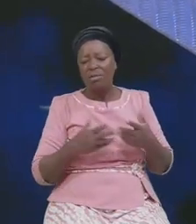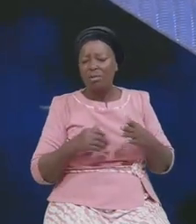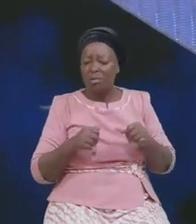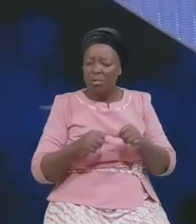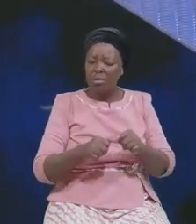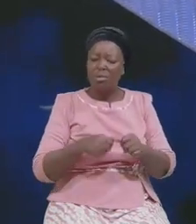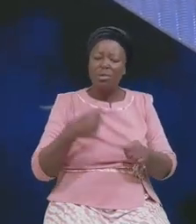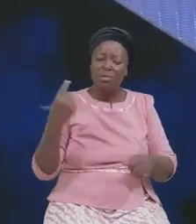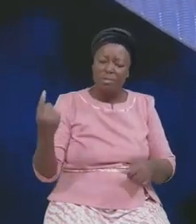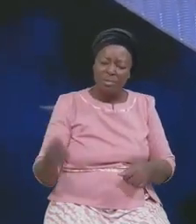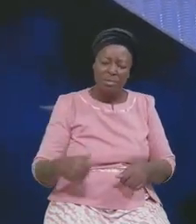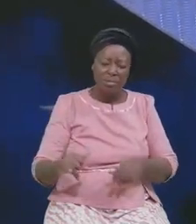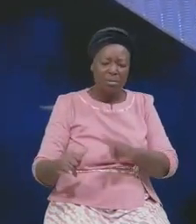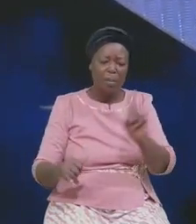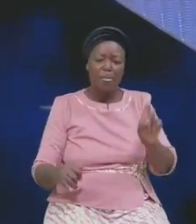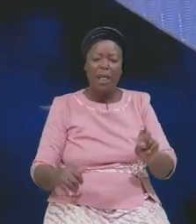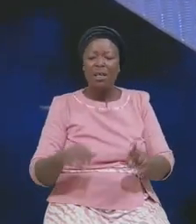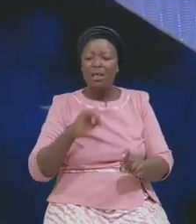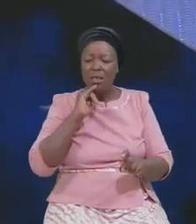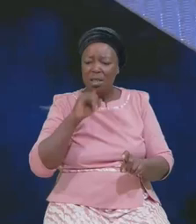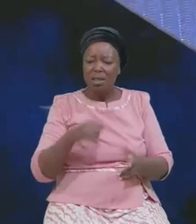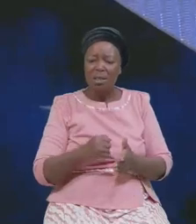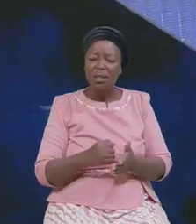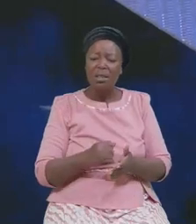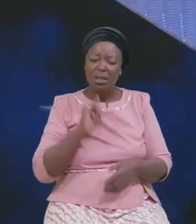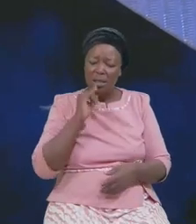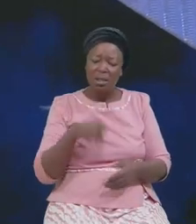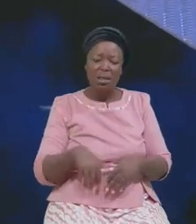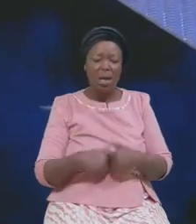suis secoué partout. Est-ce que c'est comme ça que je vais avoir la pression,